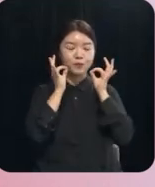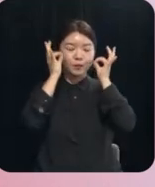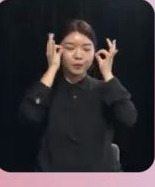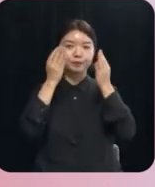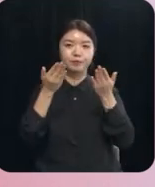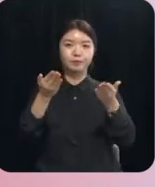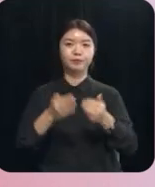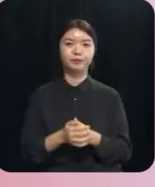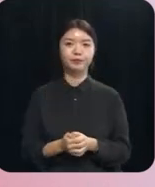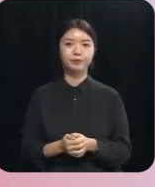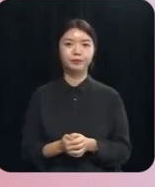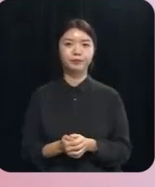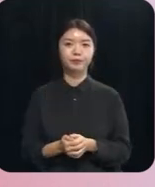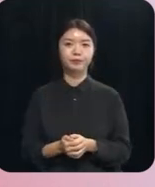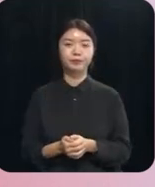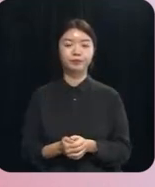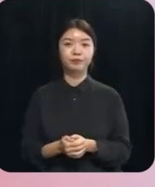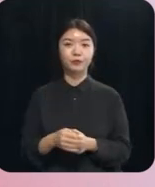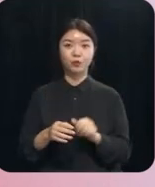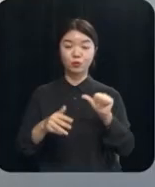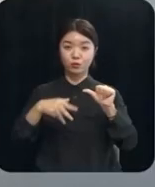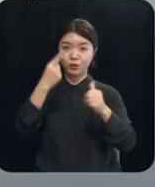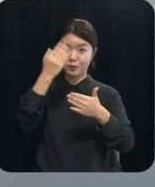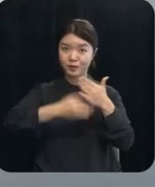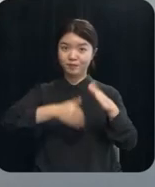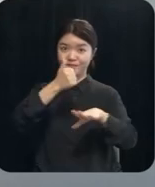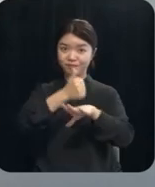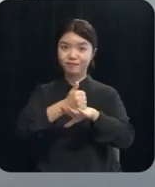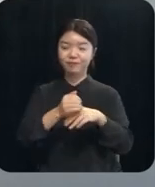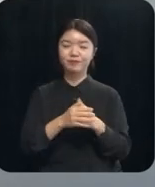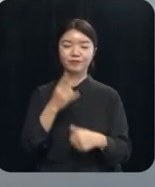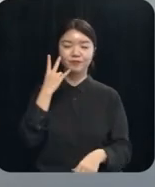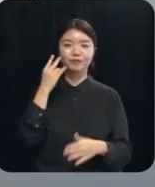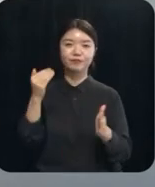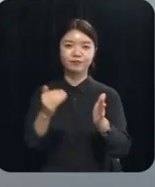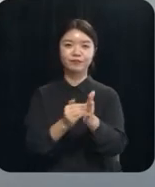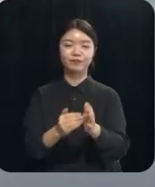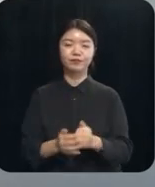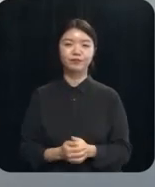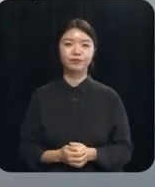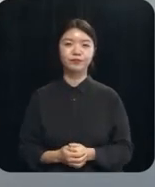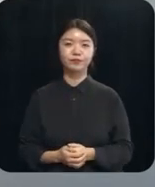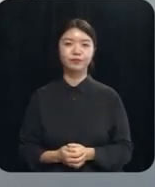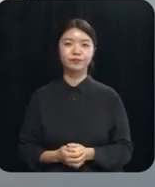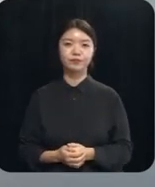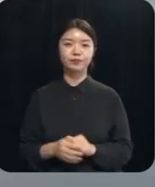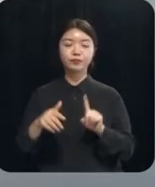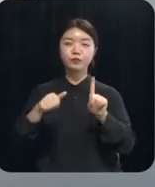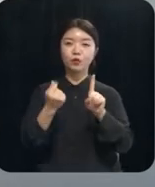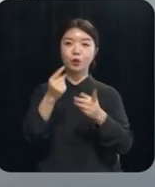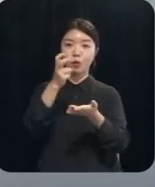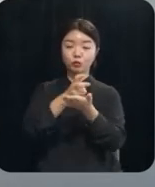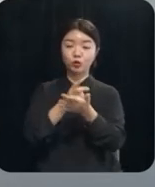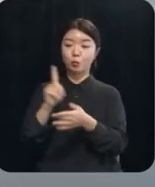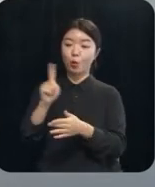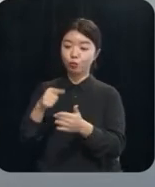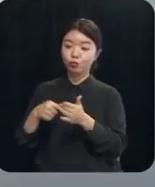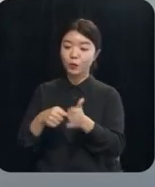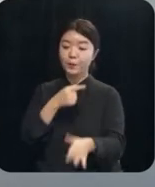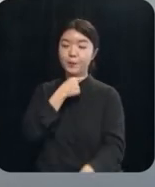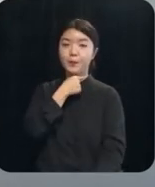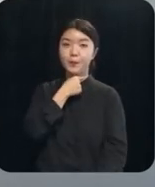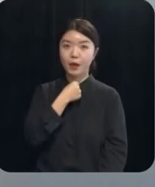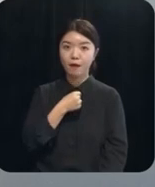하겠습니다. 네, 오춘호 한 분대 마무리하시겠습니까? 네. 네. 1호 법률안 무엇으로 추진하고